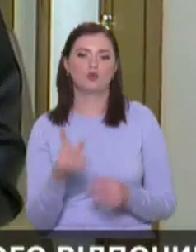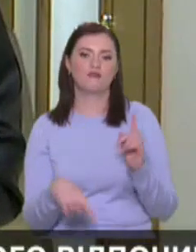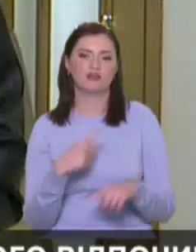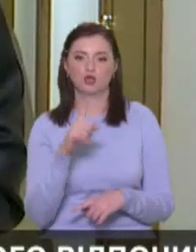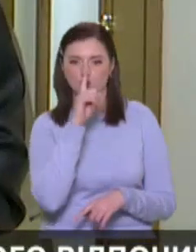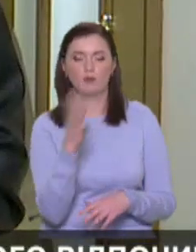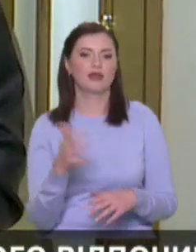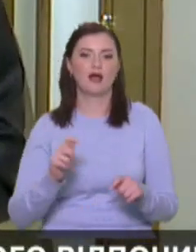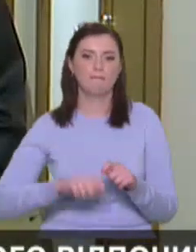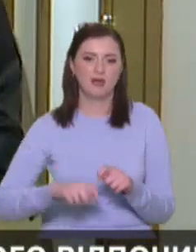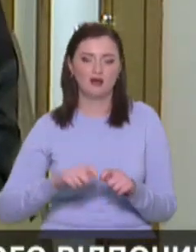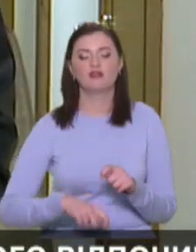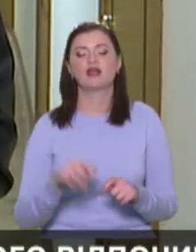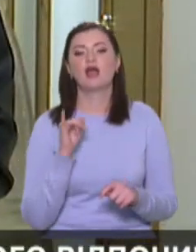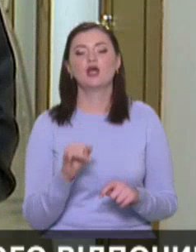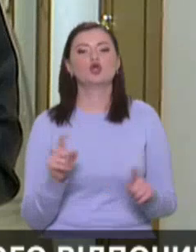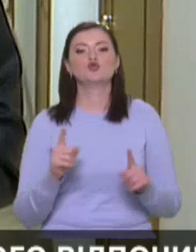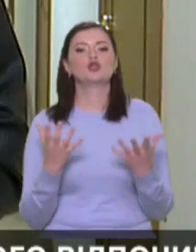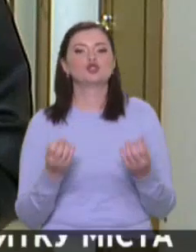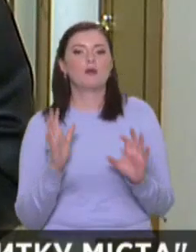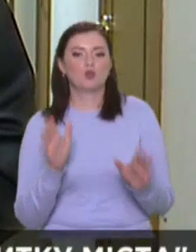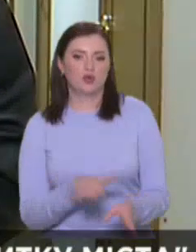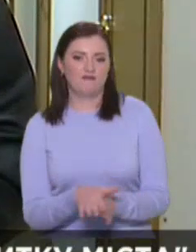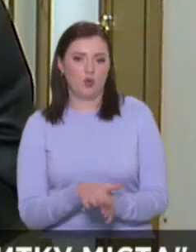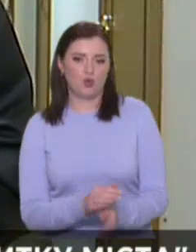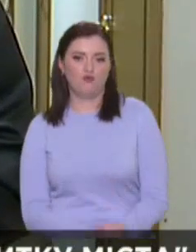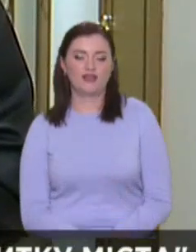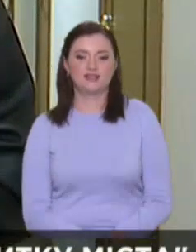яка перевірка, і, от, власне, що ще буде виконуватись.